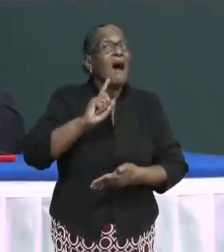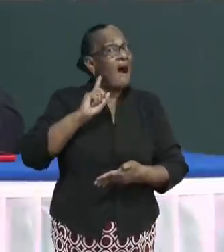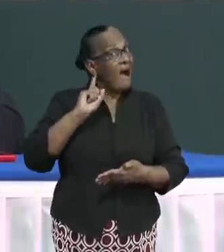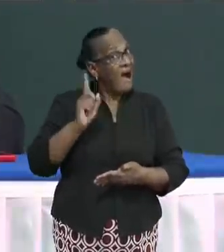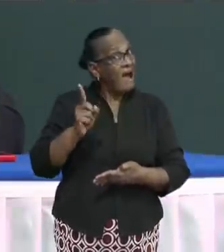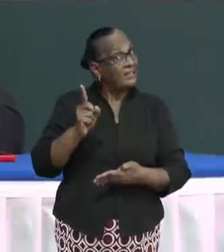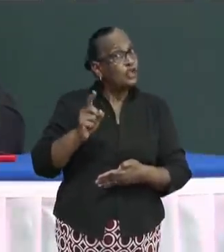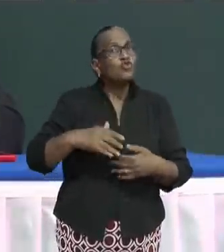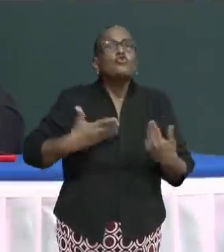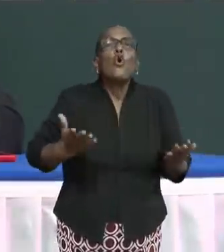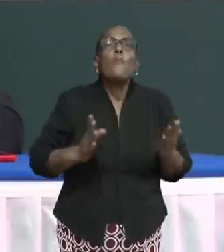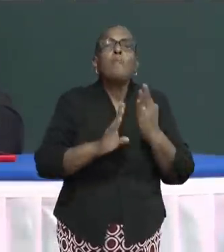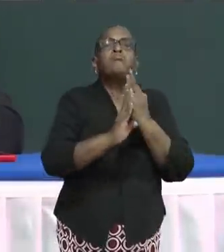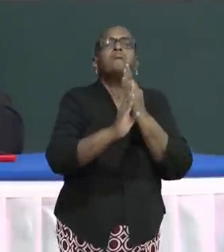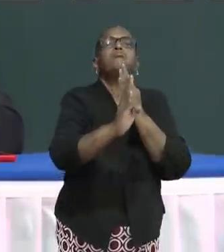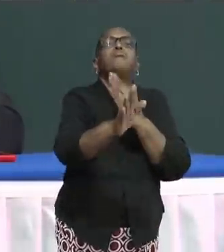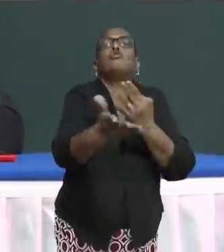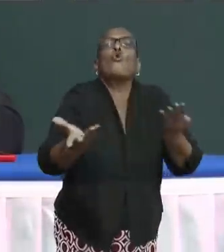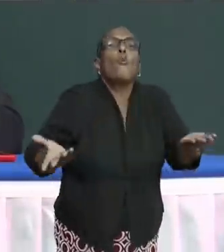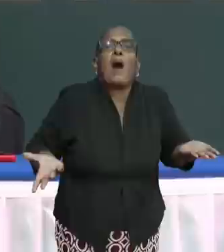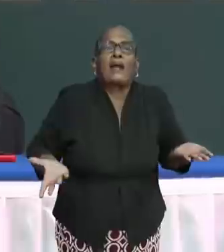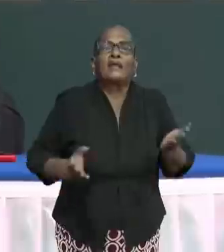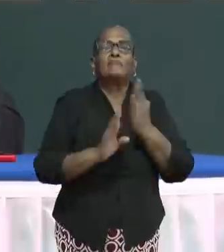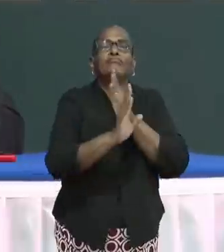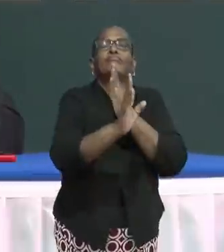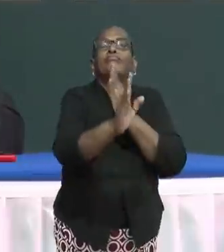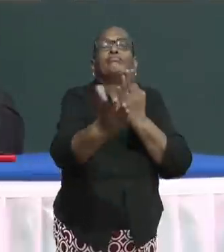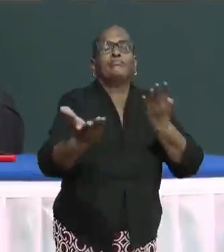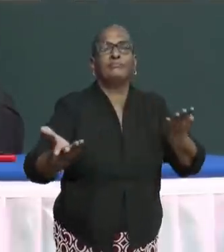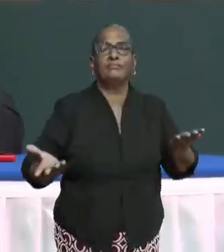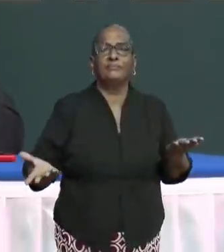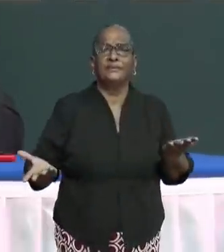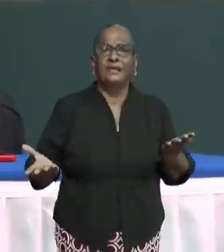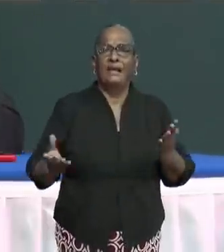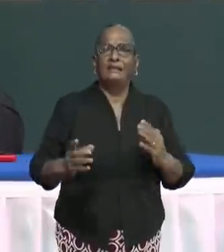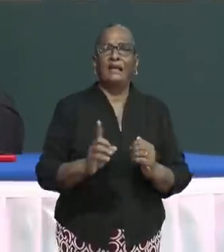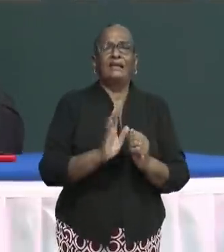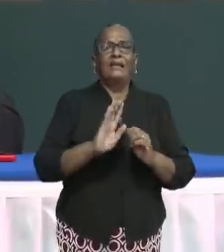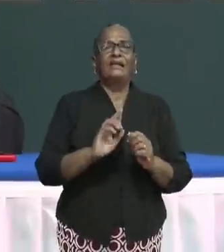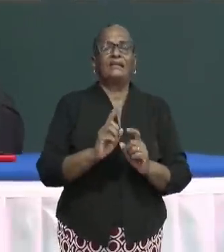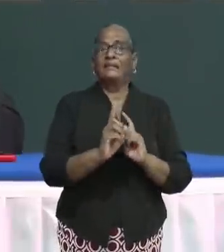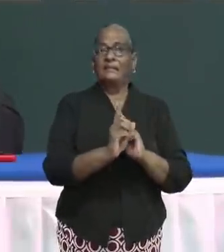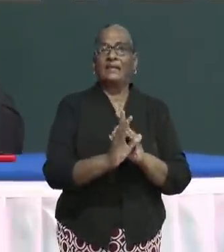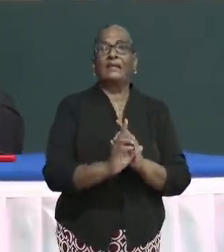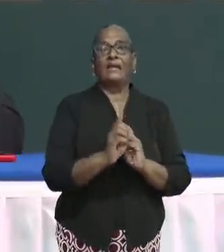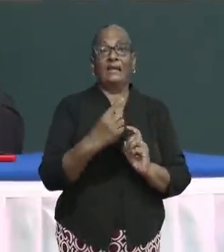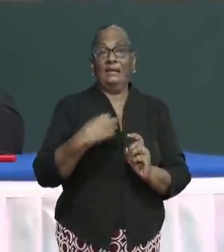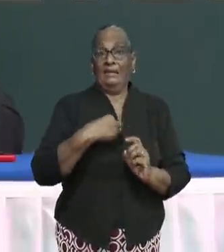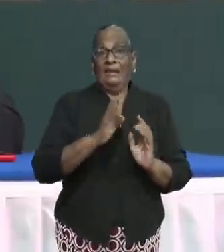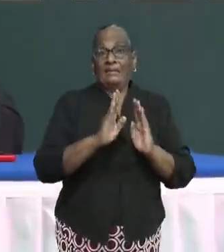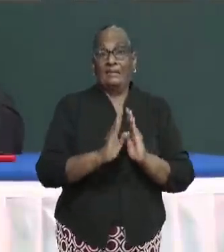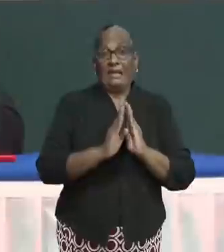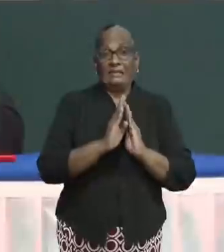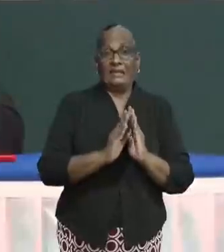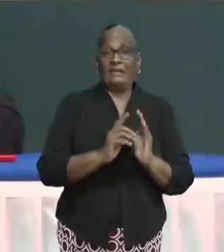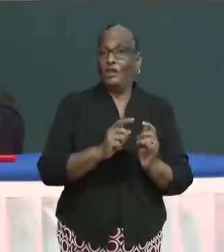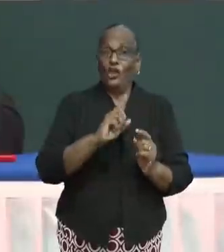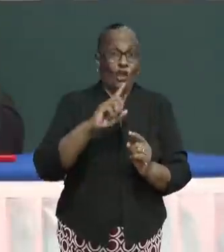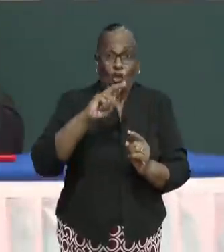mik aray ko, langa, ang a, sayo kisi ook toe is dat, in ooko kiswang tweeda paket, ng a, okwantwi da rond.